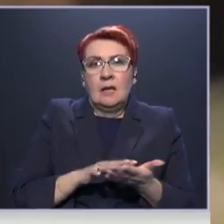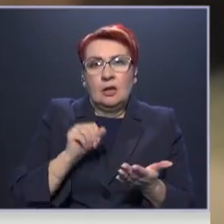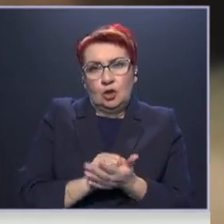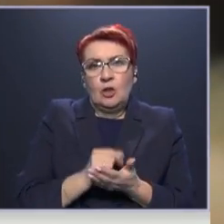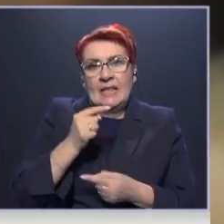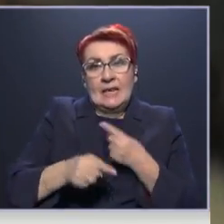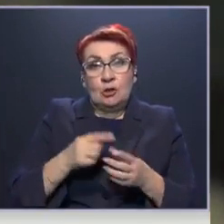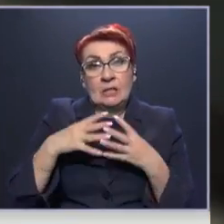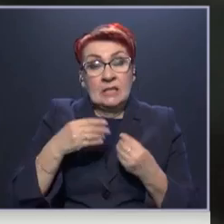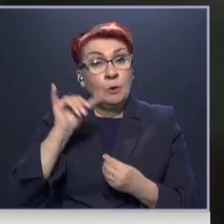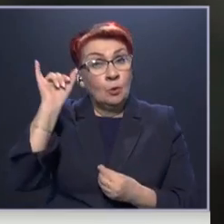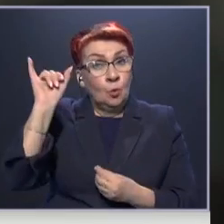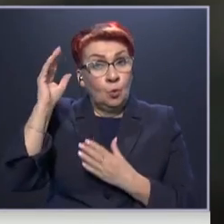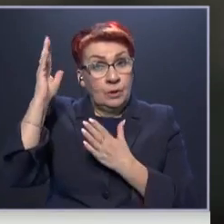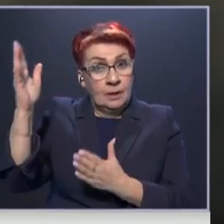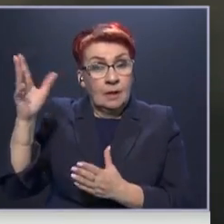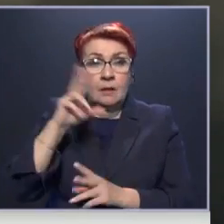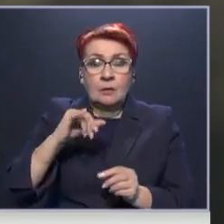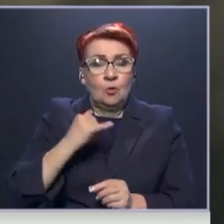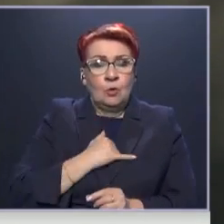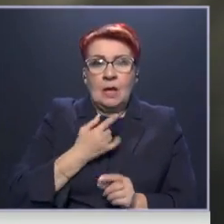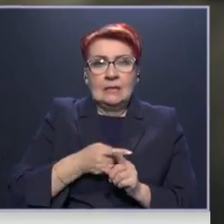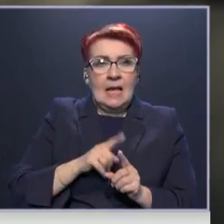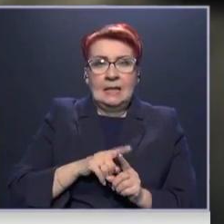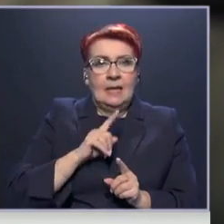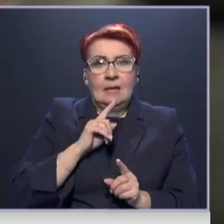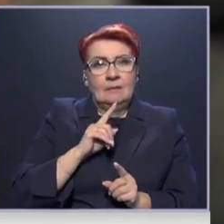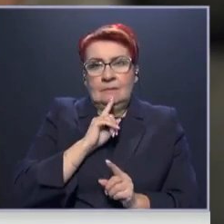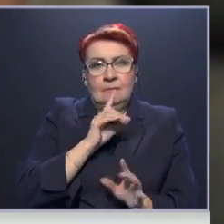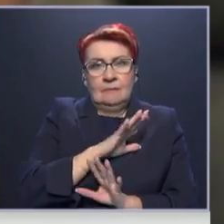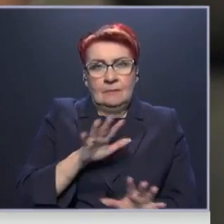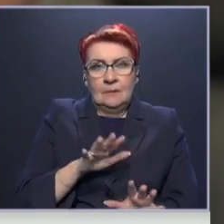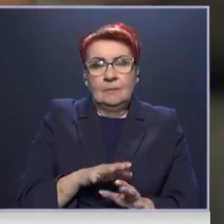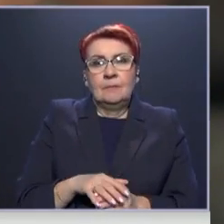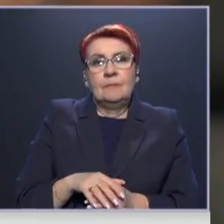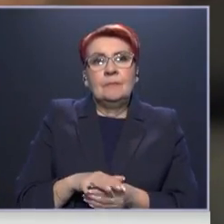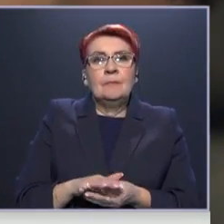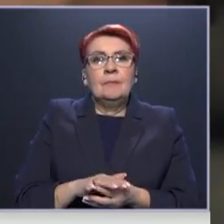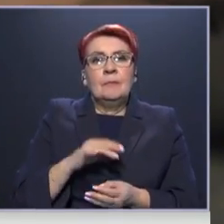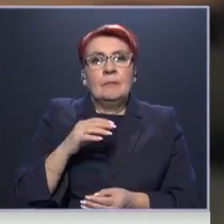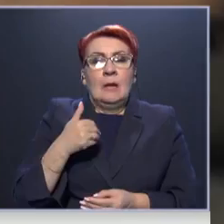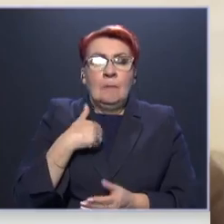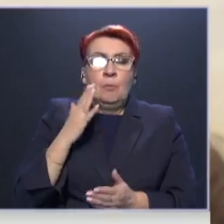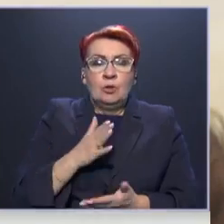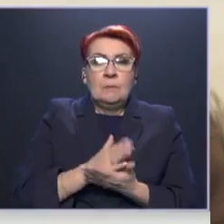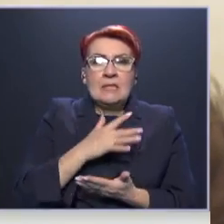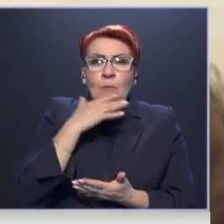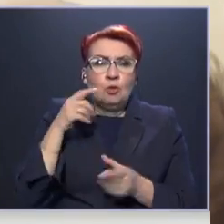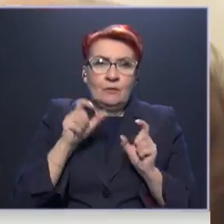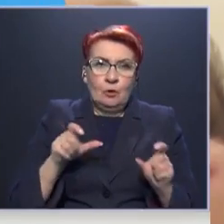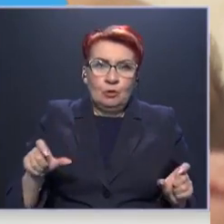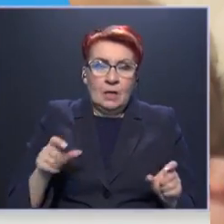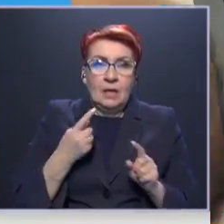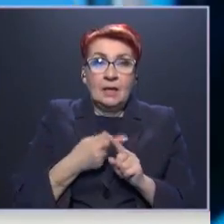семьи у них. Надеюсь, что у нас этого не произойдет. И я уверен, что мы будем иметь множество людей, которые